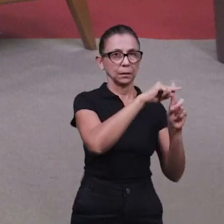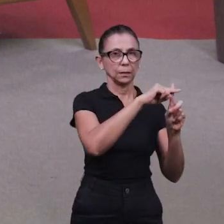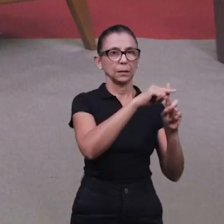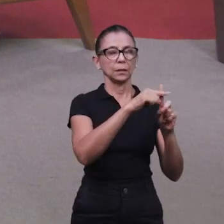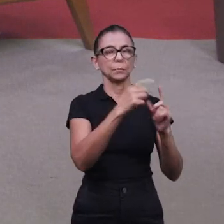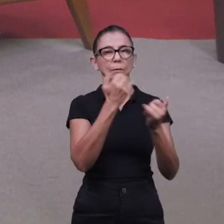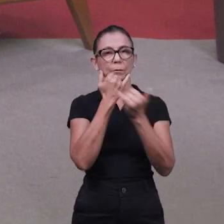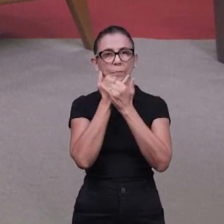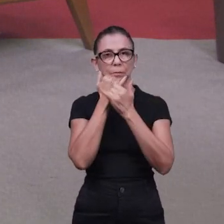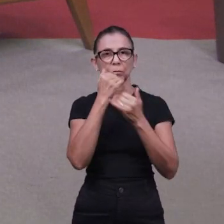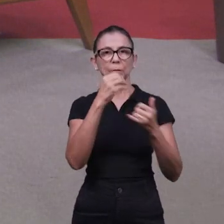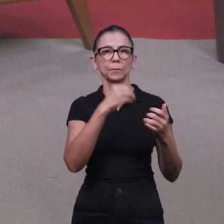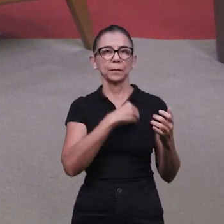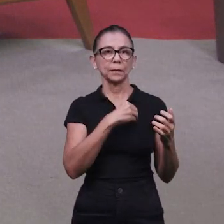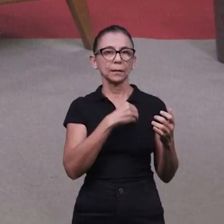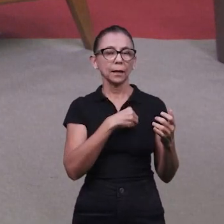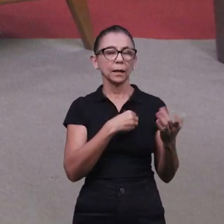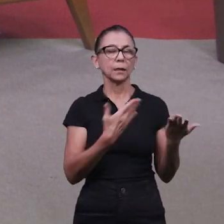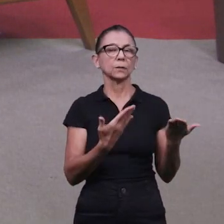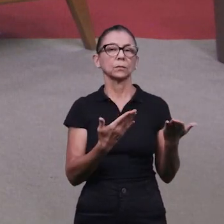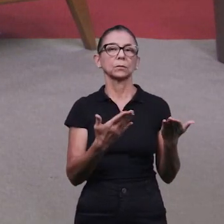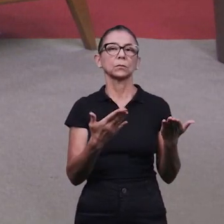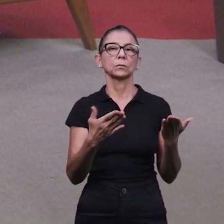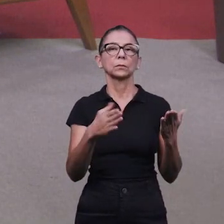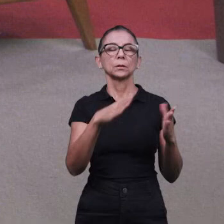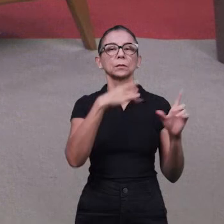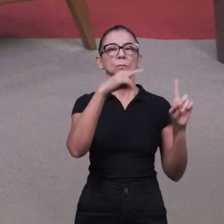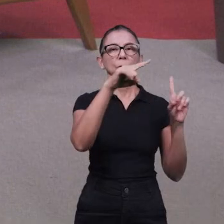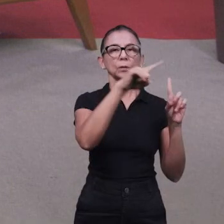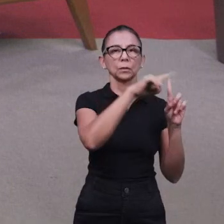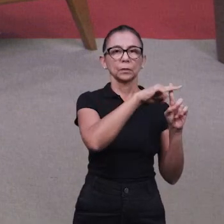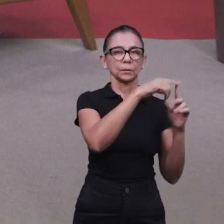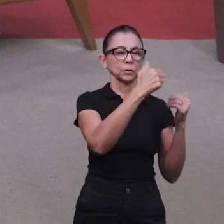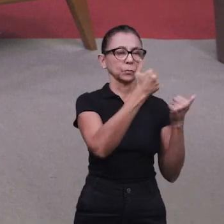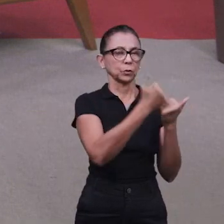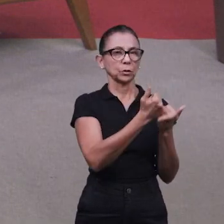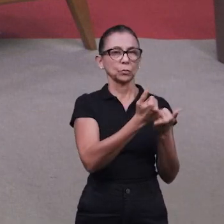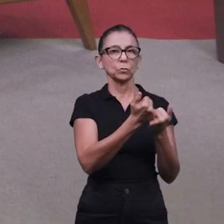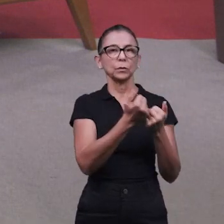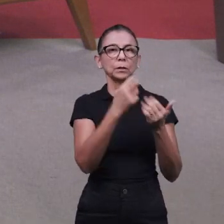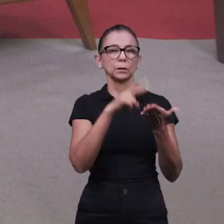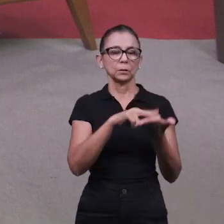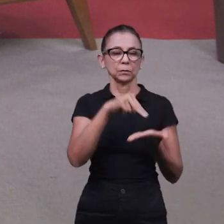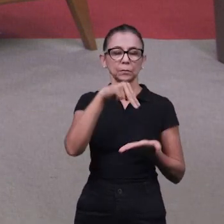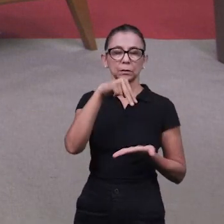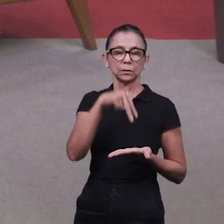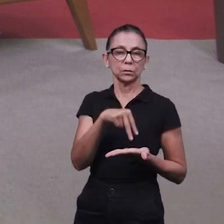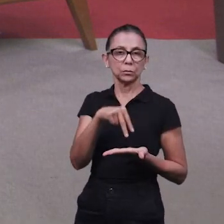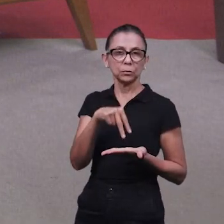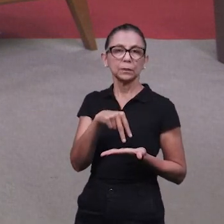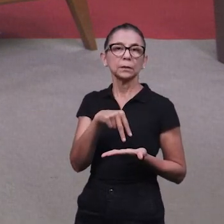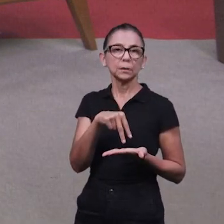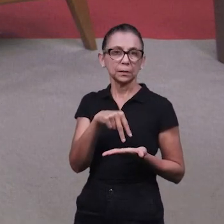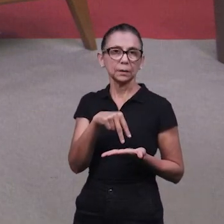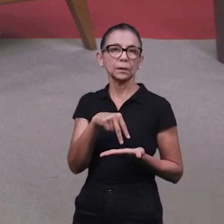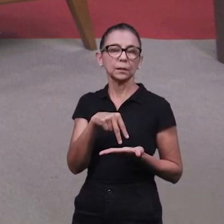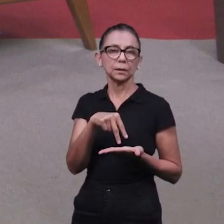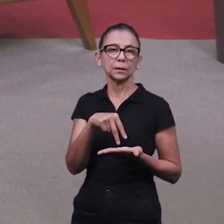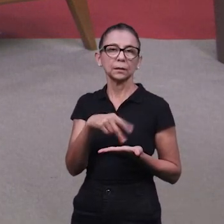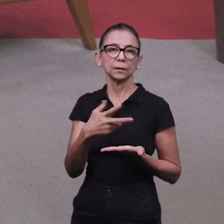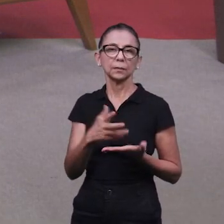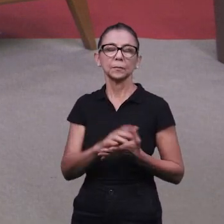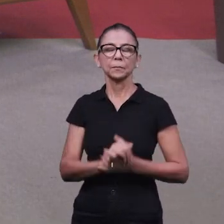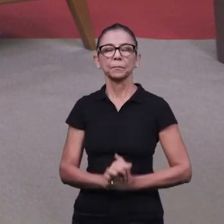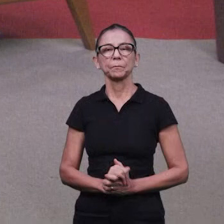de la résurrection, du versement du Saint-Esprit, en amenant vers l'aspect prophétique, n'est-ce pas, Sergio? Ainsi comme David